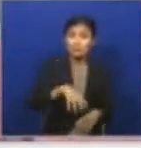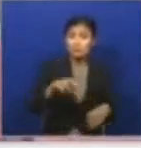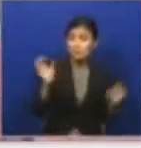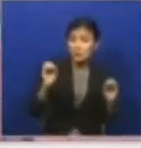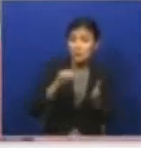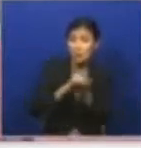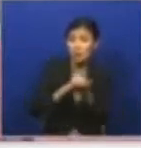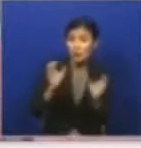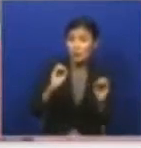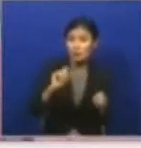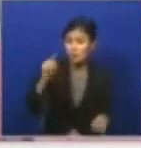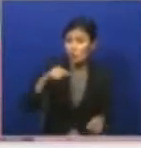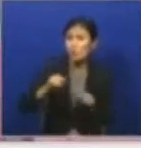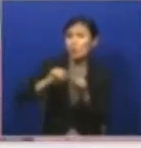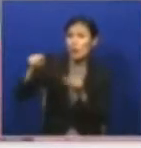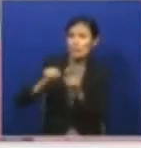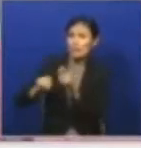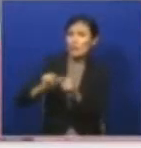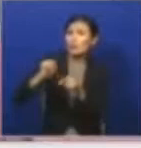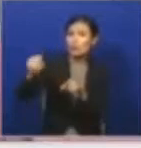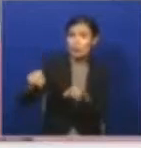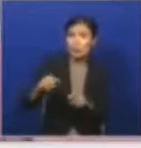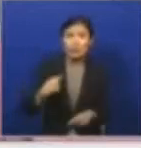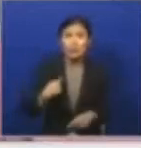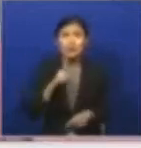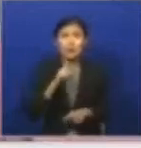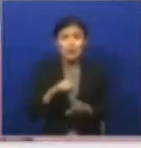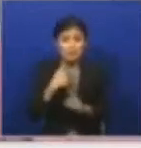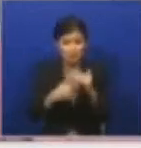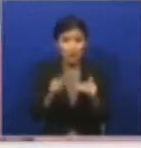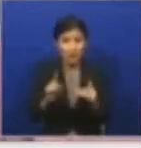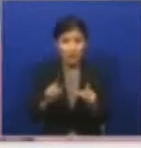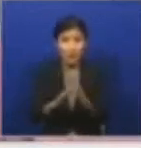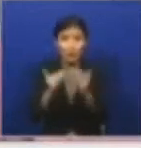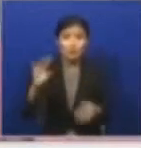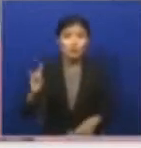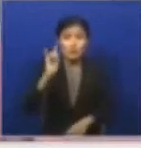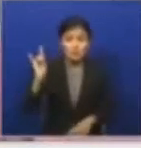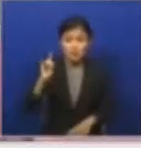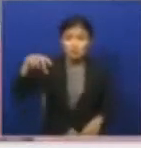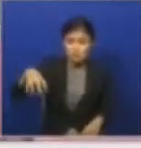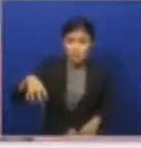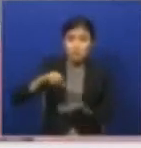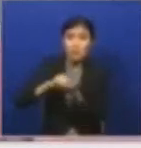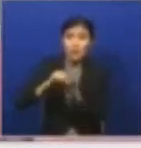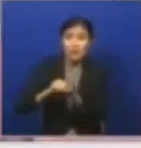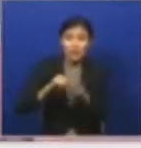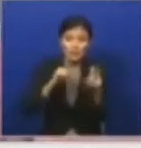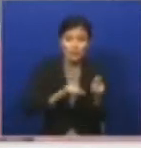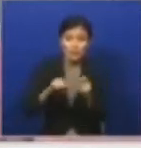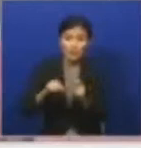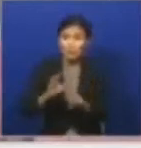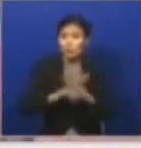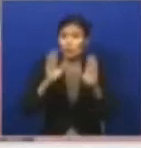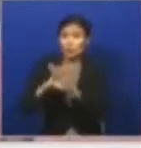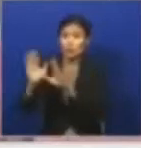องการปรับโครงสร้างราชการผมไม่เข้าใจปศุสัตว์หลายอำเภอยุบการบริการของบริษัทใน